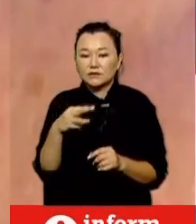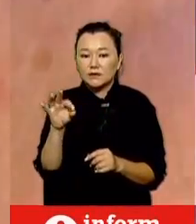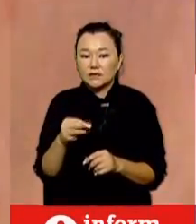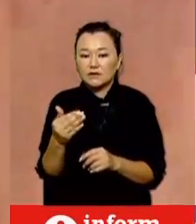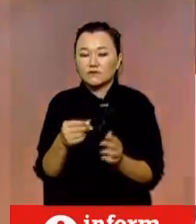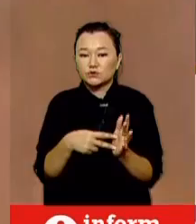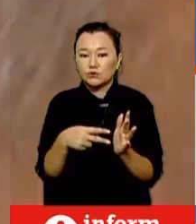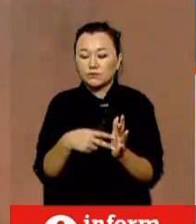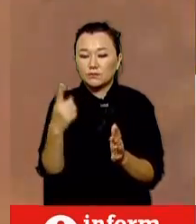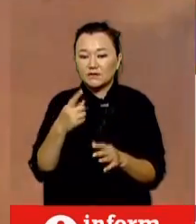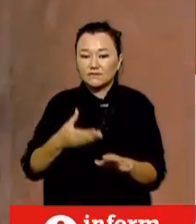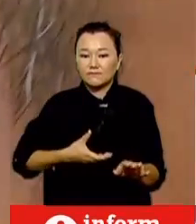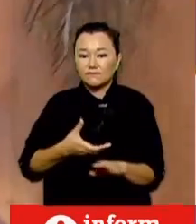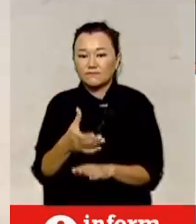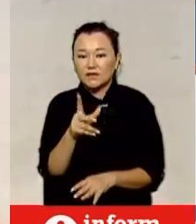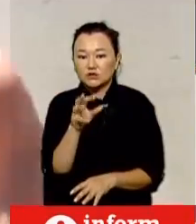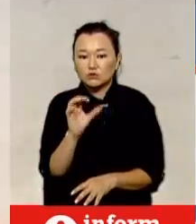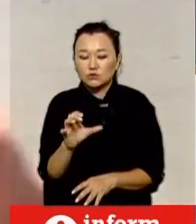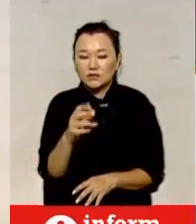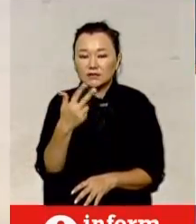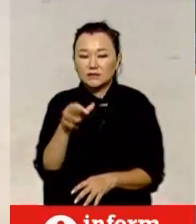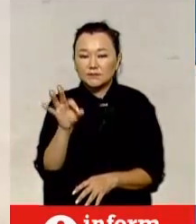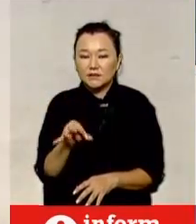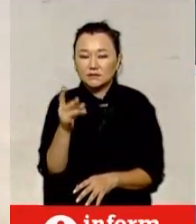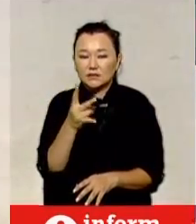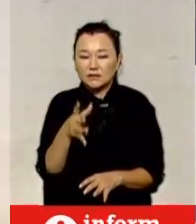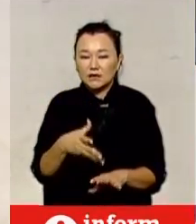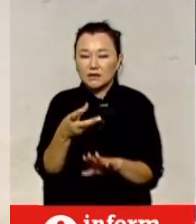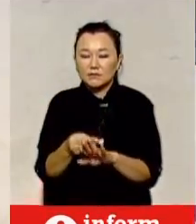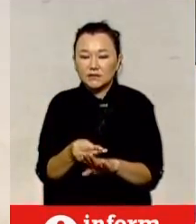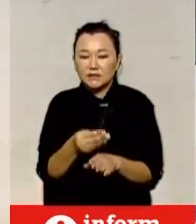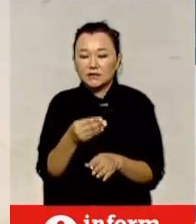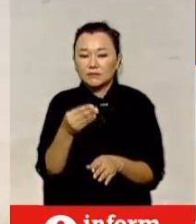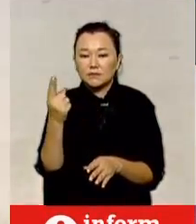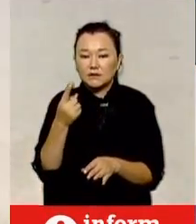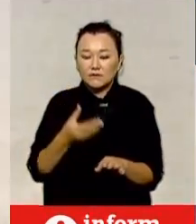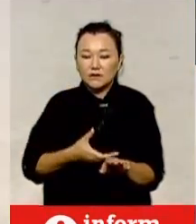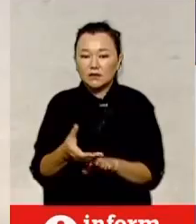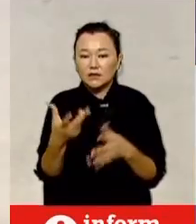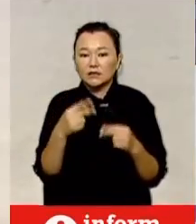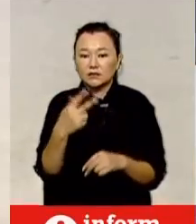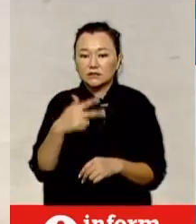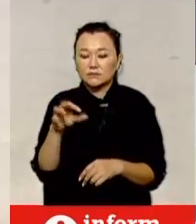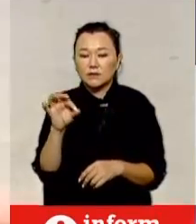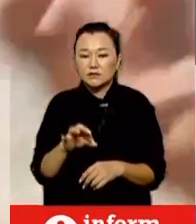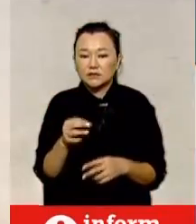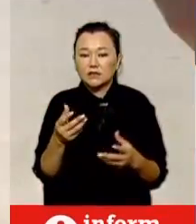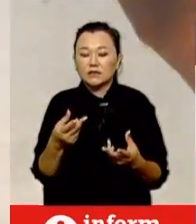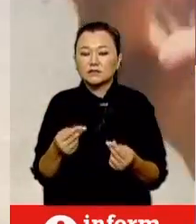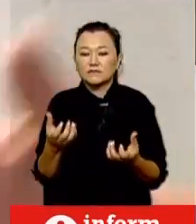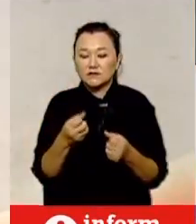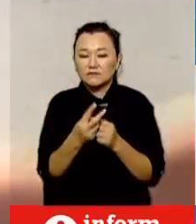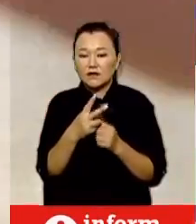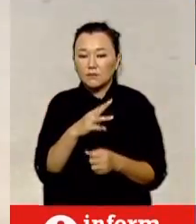его стоимости – первоначальный взнос. 30% надо оплатить, говорит. 30%. Ну где такую сумму брать-то?